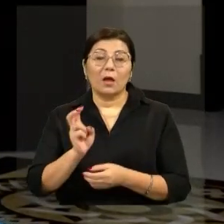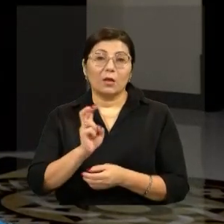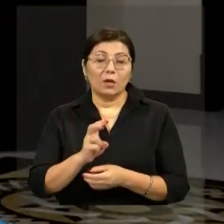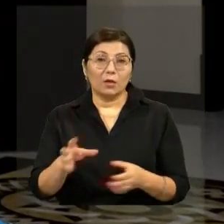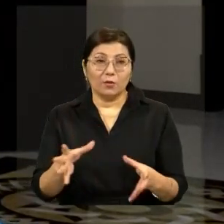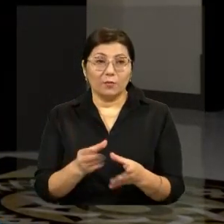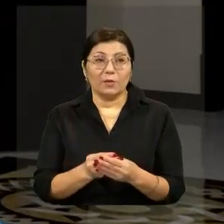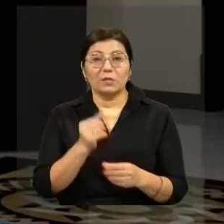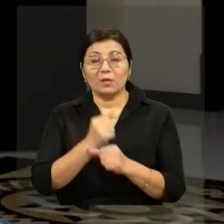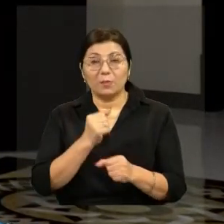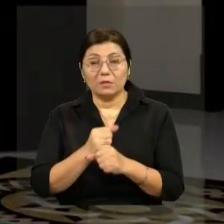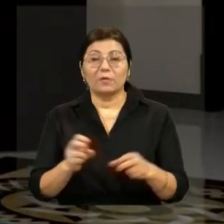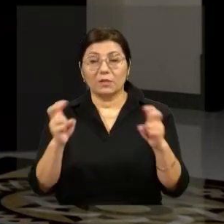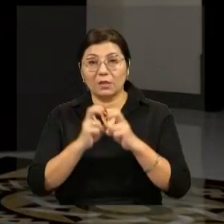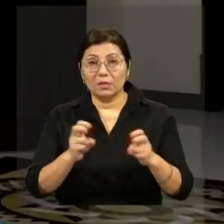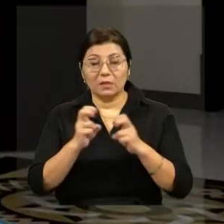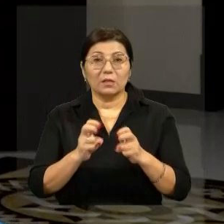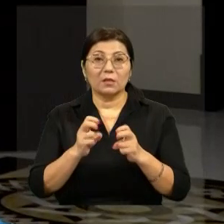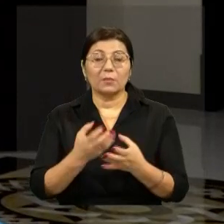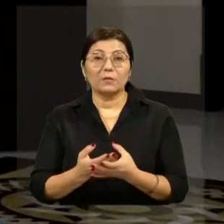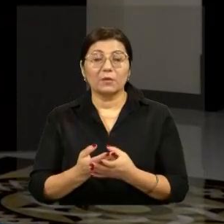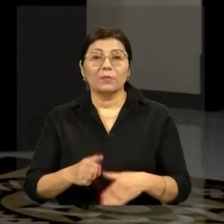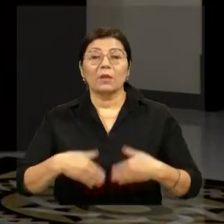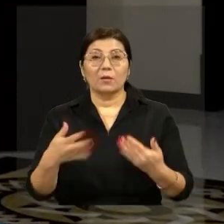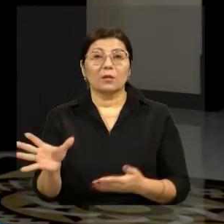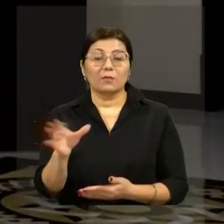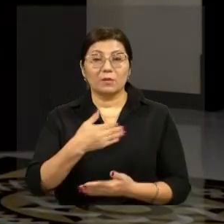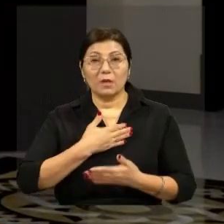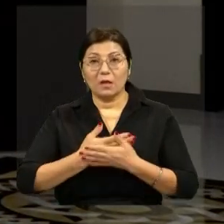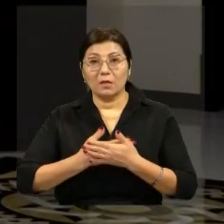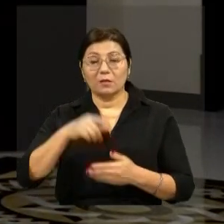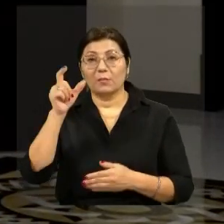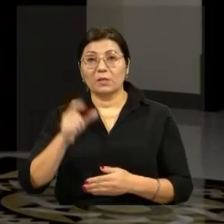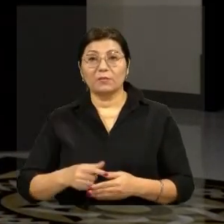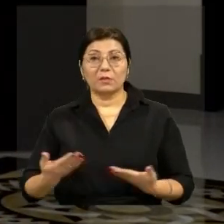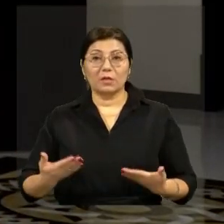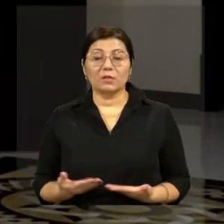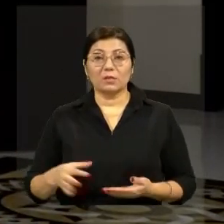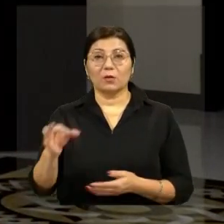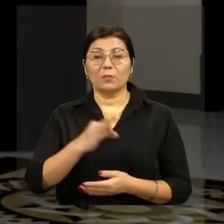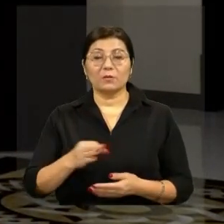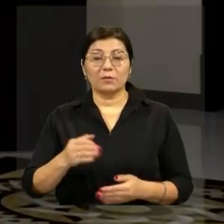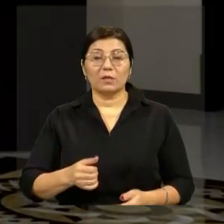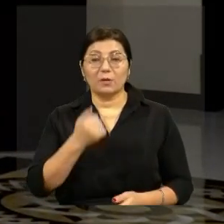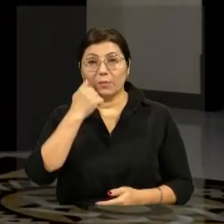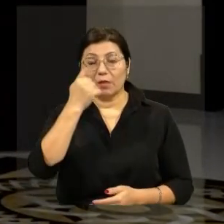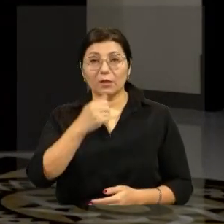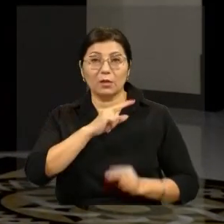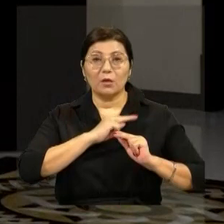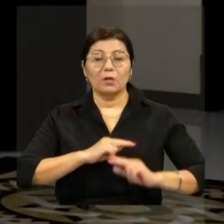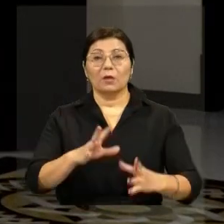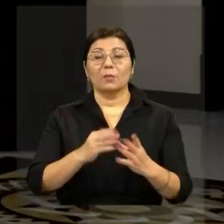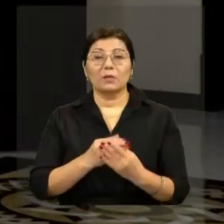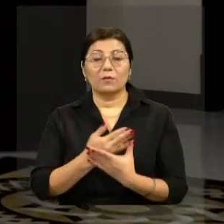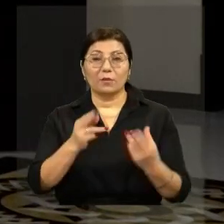рейды, организовывают профилактические мероприятия. Поздравляю всех наших активных горожан и жителей региона и благодарю за сотрудничество.